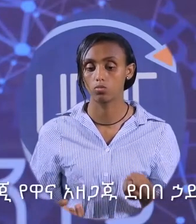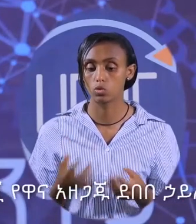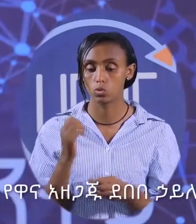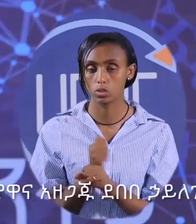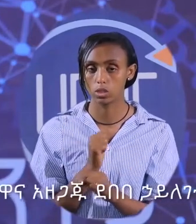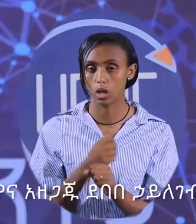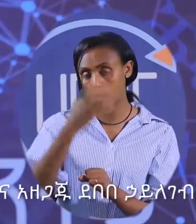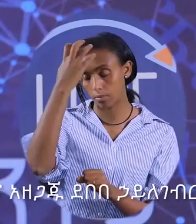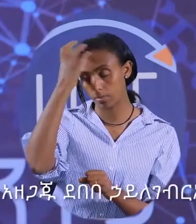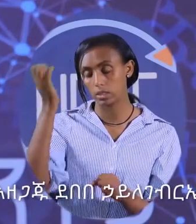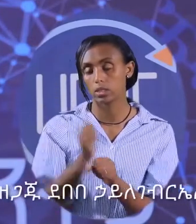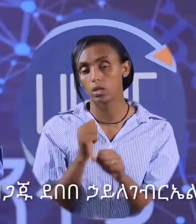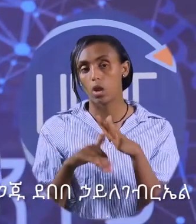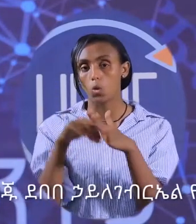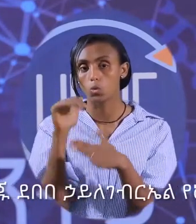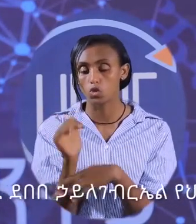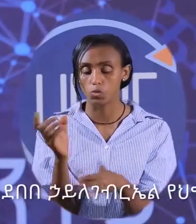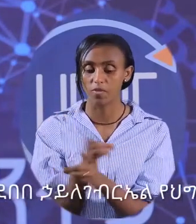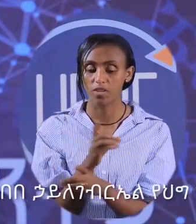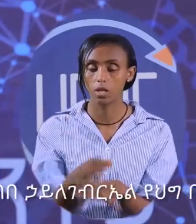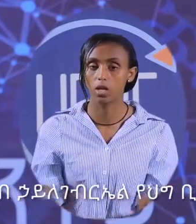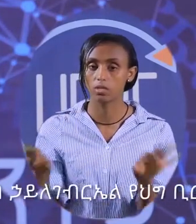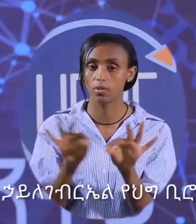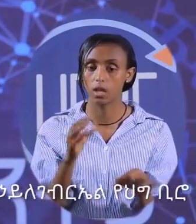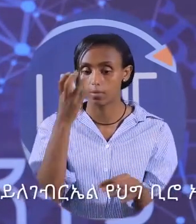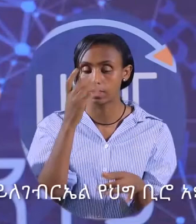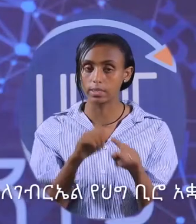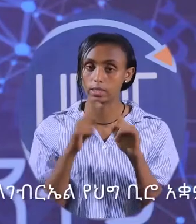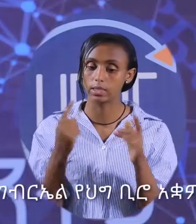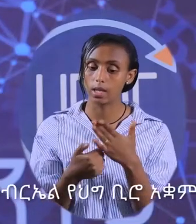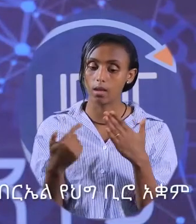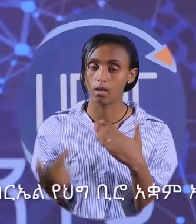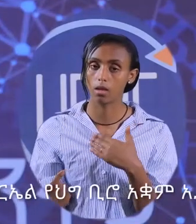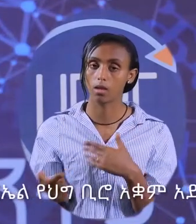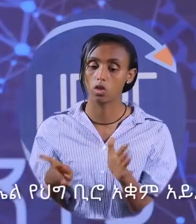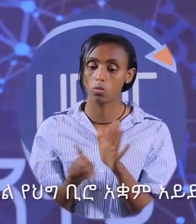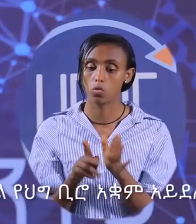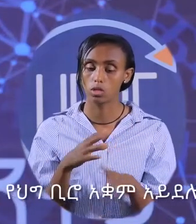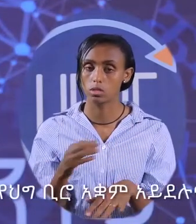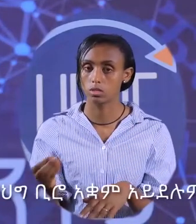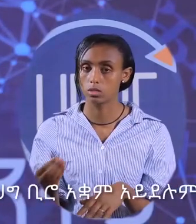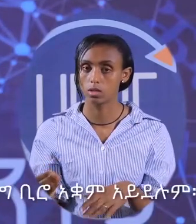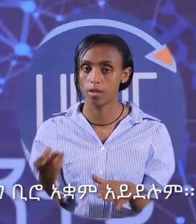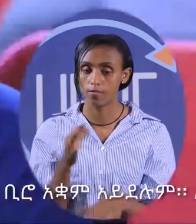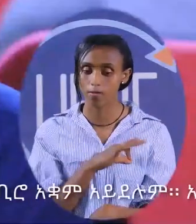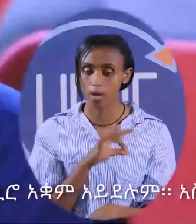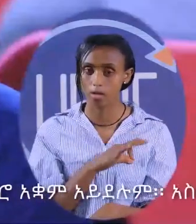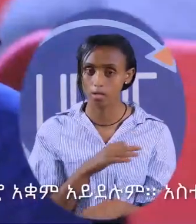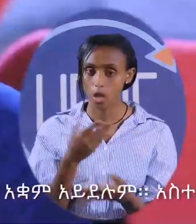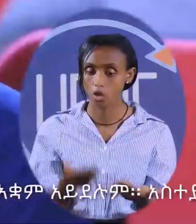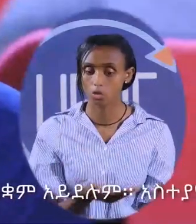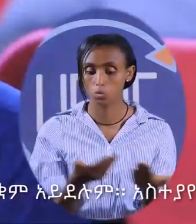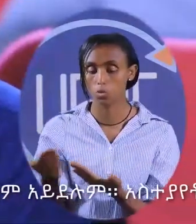ስራ ከመንግስት ስራ ውጪ መፈጠር አለባቸው። መንግስት ግን ያንን የፖሊሲና የፋይናንስ